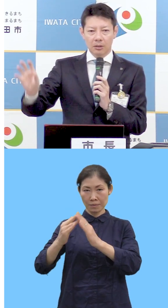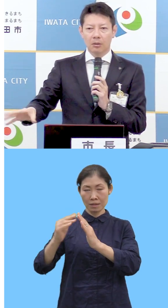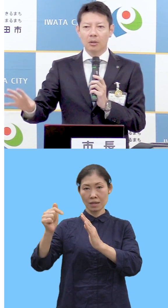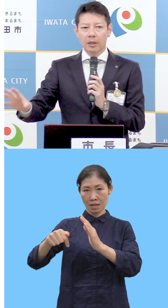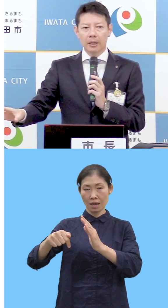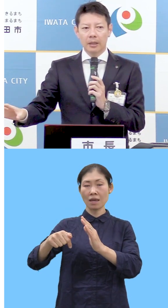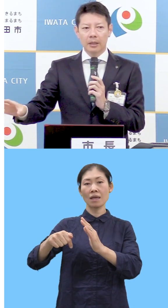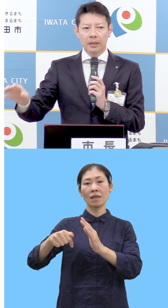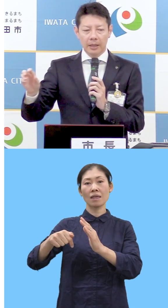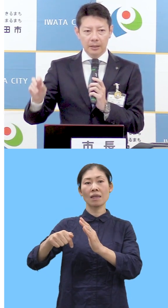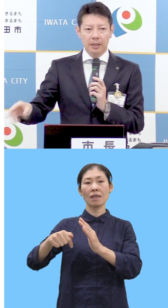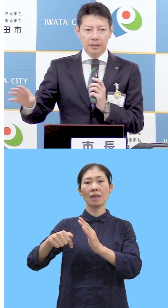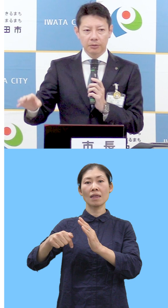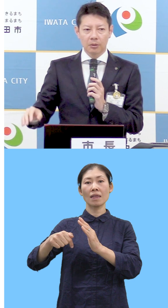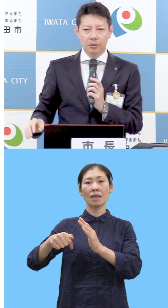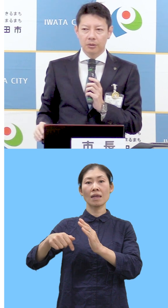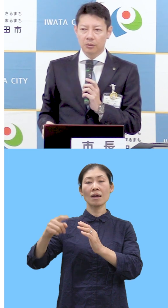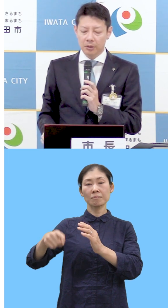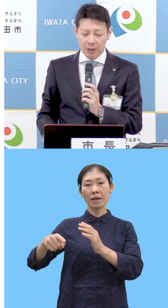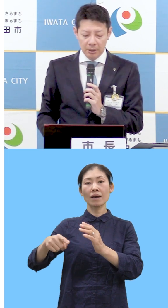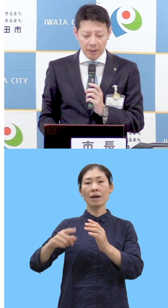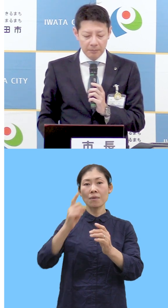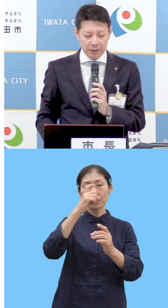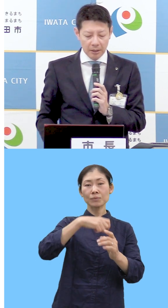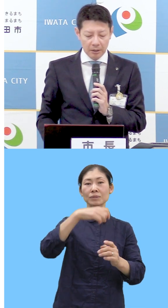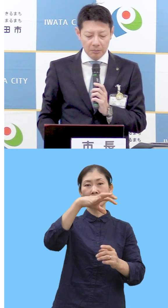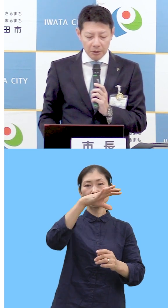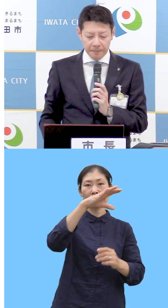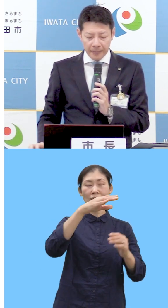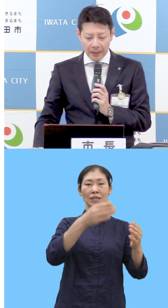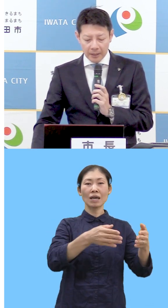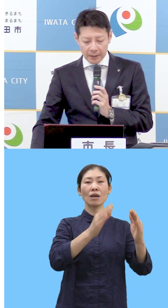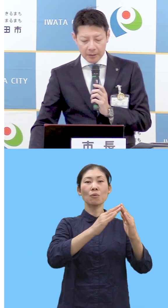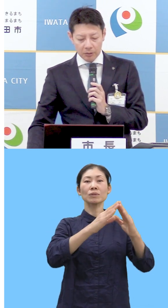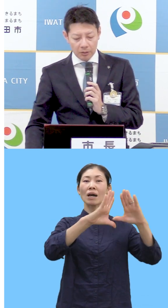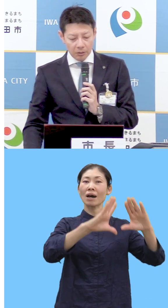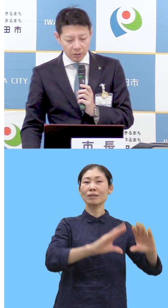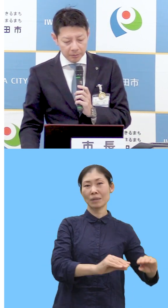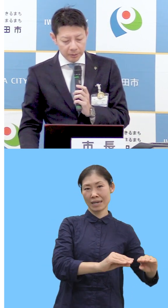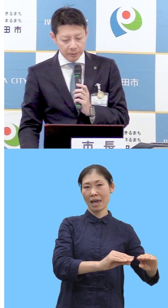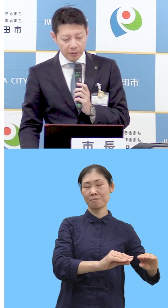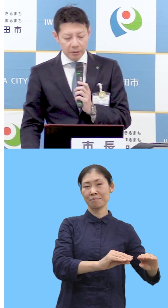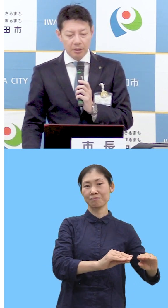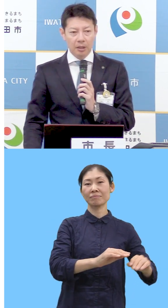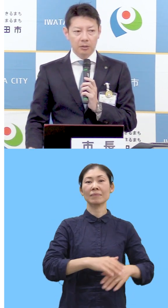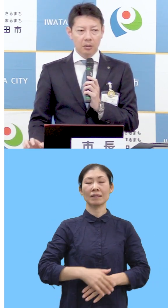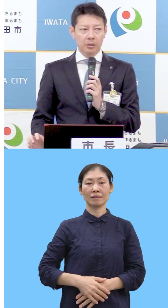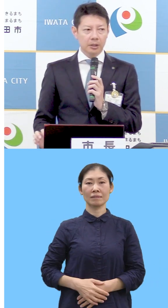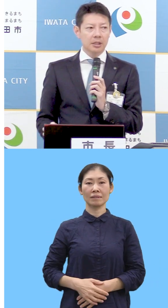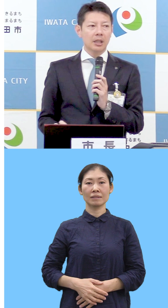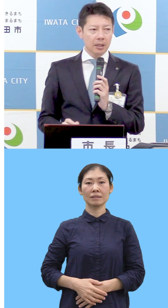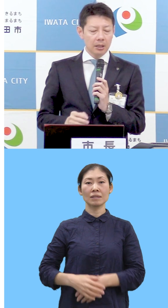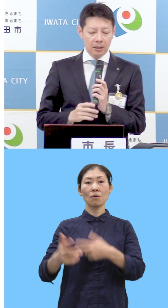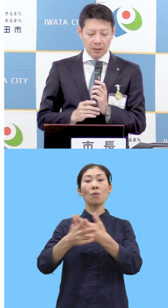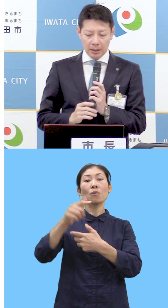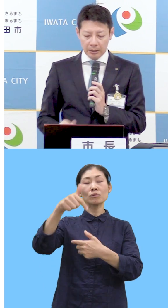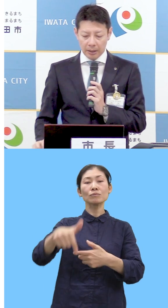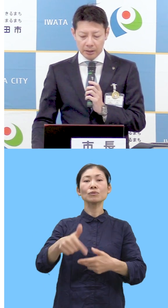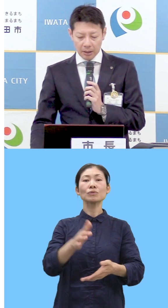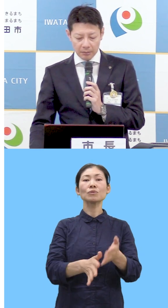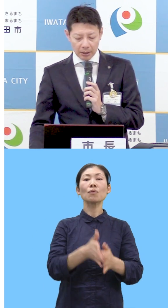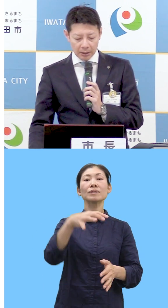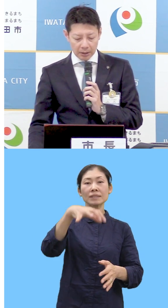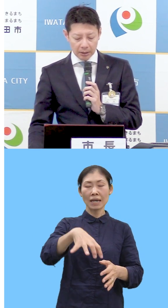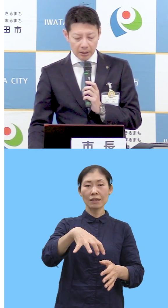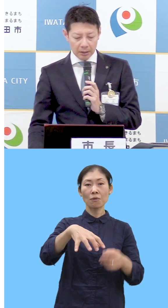て、そちらを閉園させていくということになりますけれども、この北部幼稚園の敷地内に新